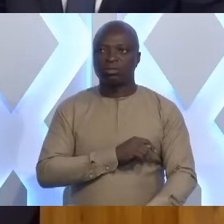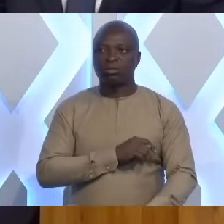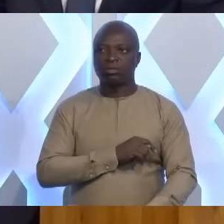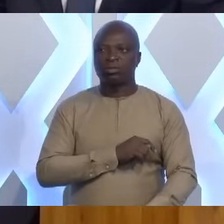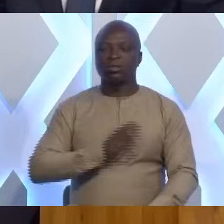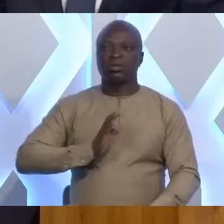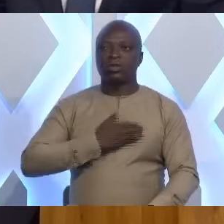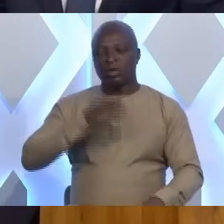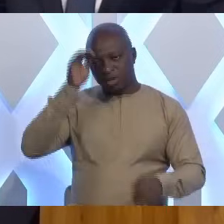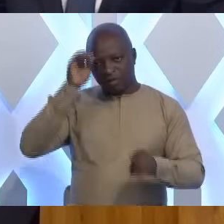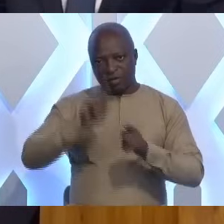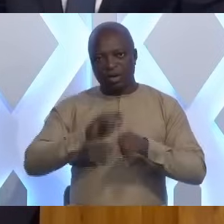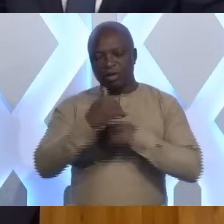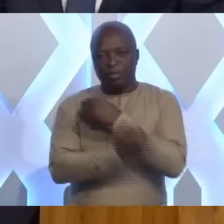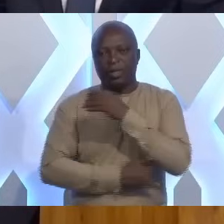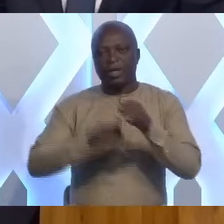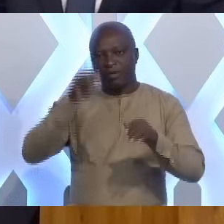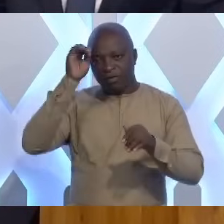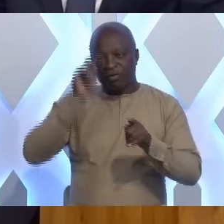notre frère, notre pays frère,